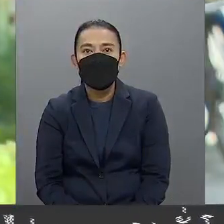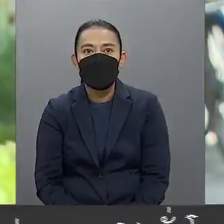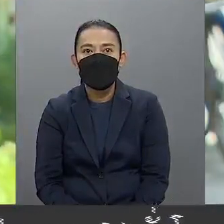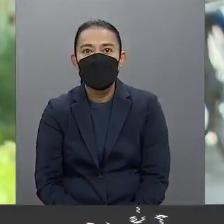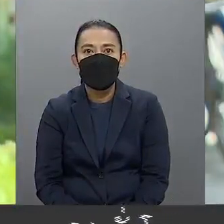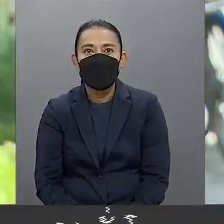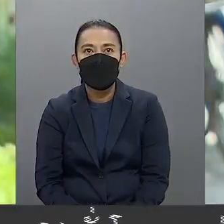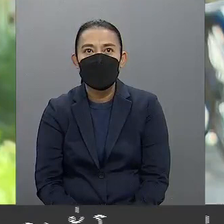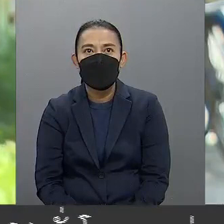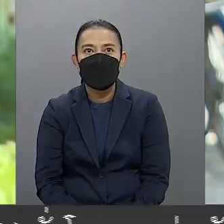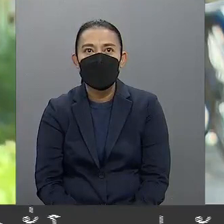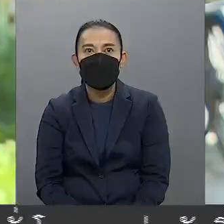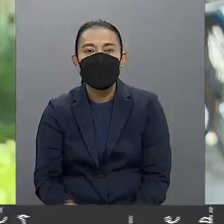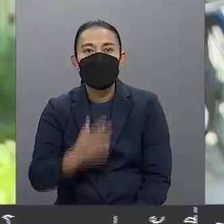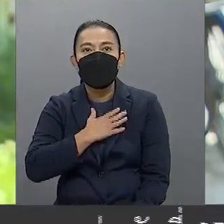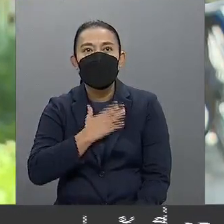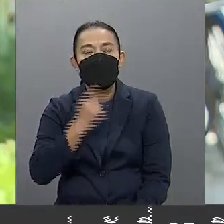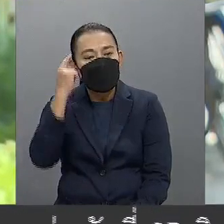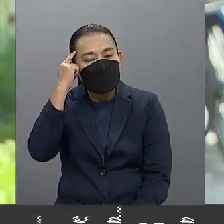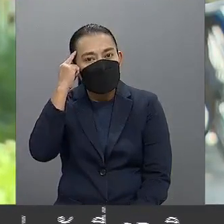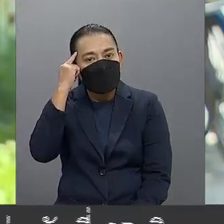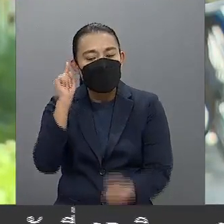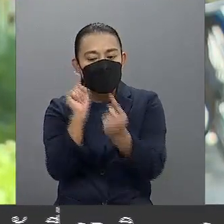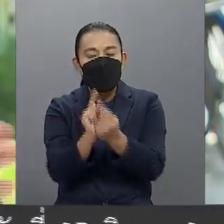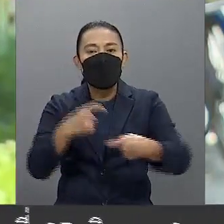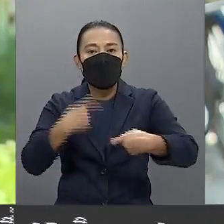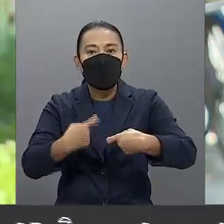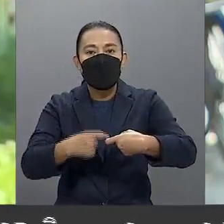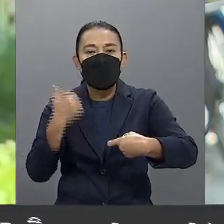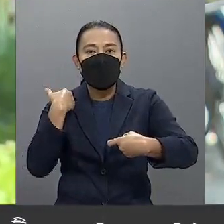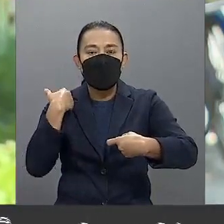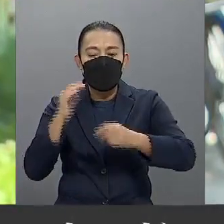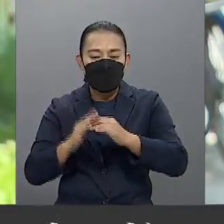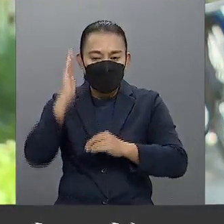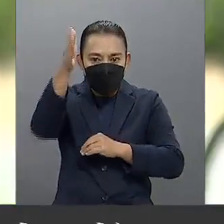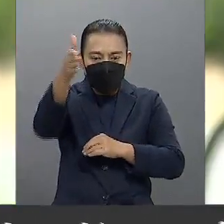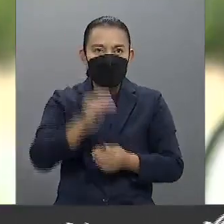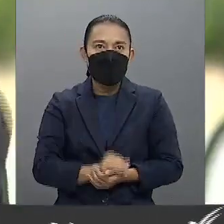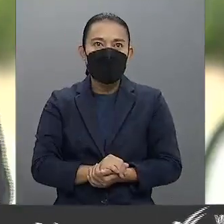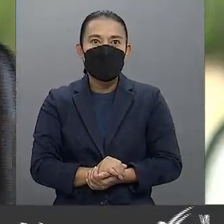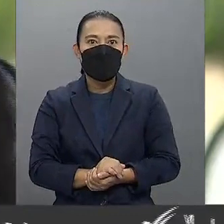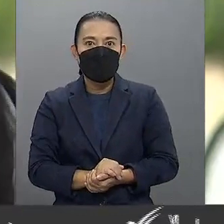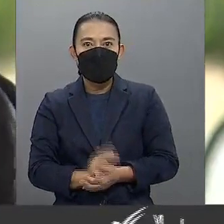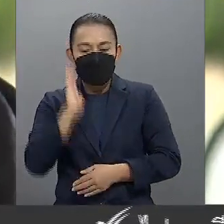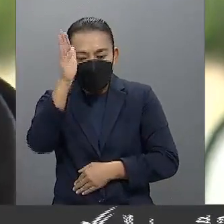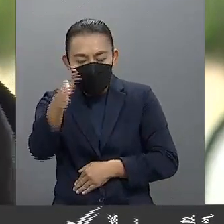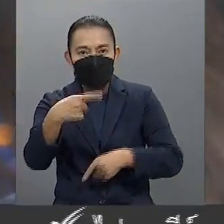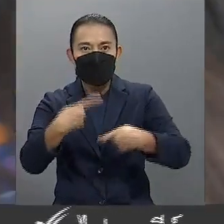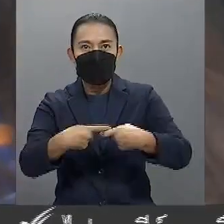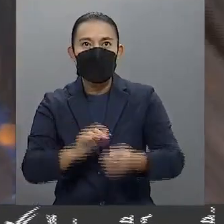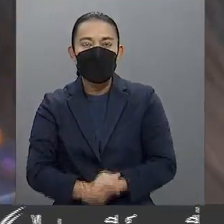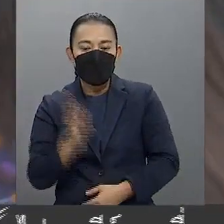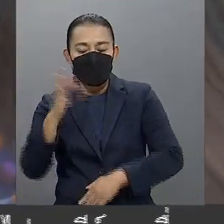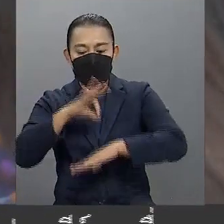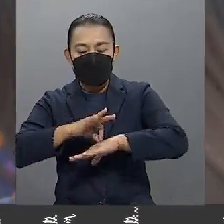ว่าผมคิดว่าเด็กถ้าเจอความลำบากมากๆเนี่ยอนาคตจะสบายถ้าเจอความสบายอนาคตจะลำบาก ทิ้งตำแหน่งอาจารย์ประจำ